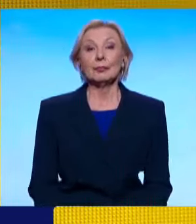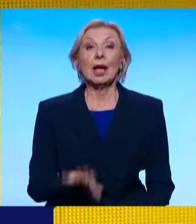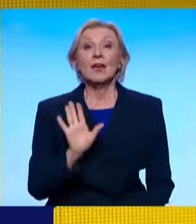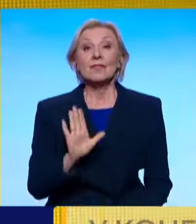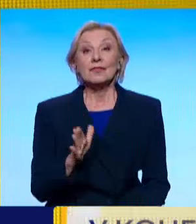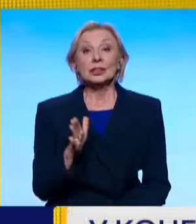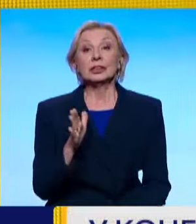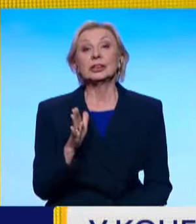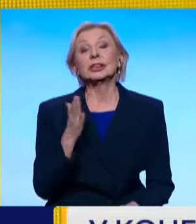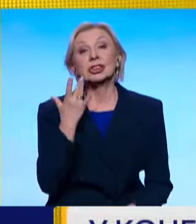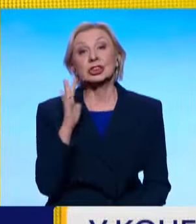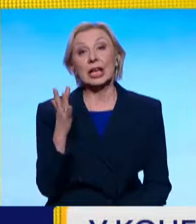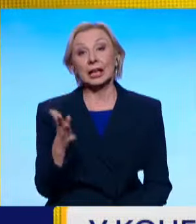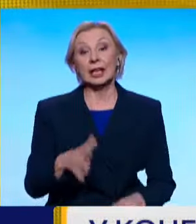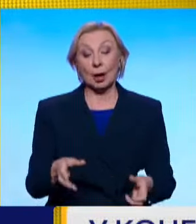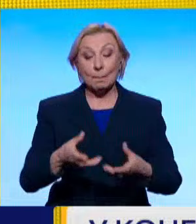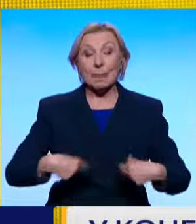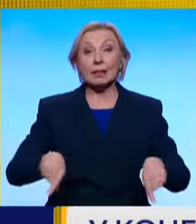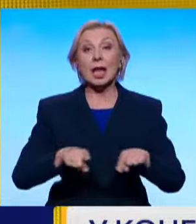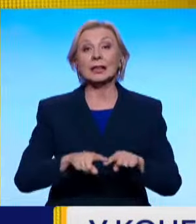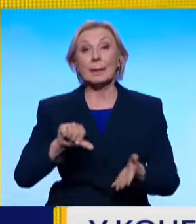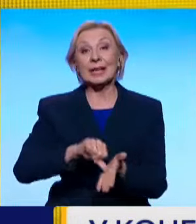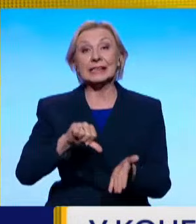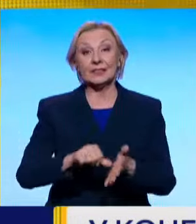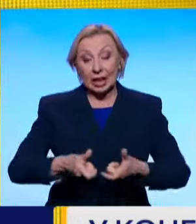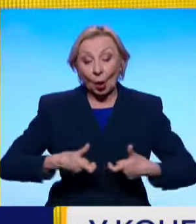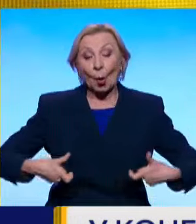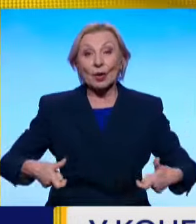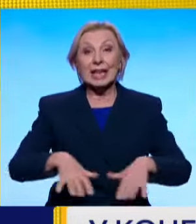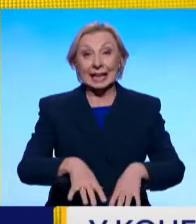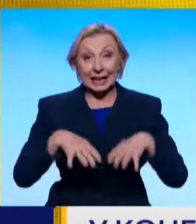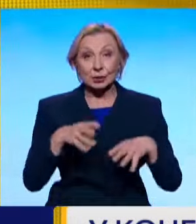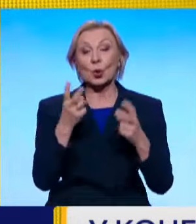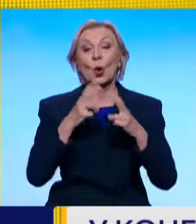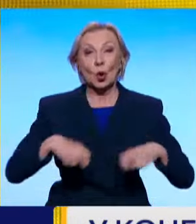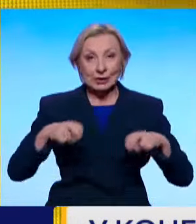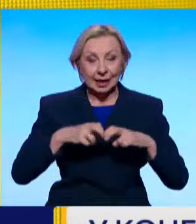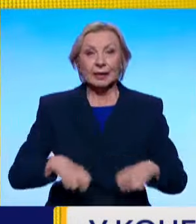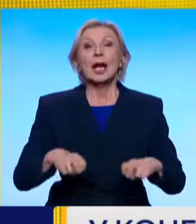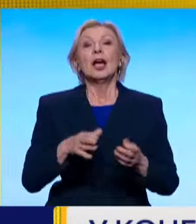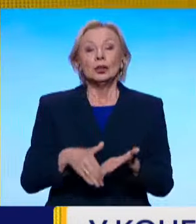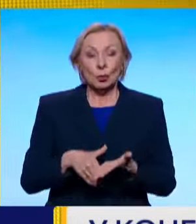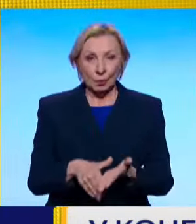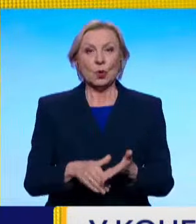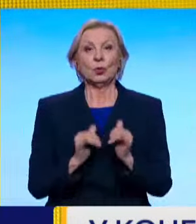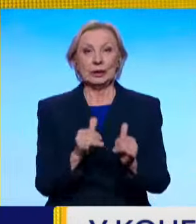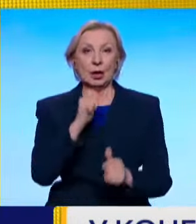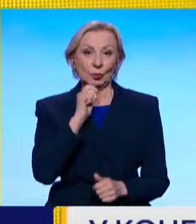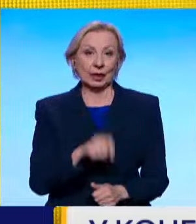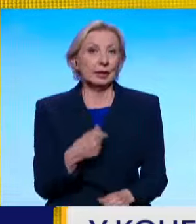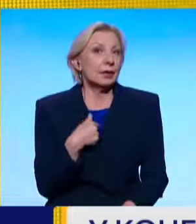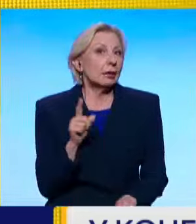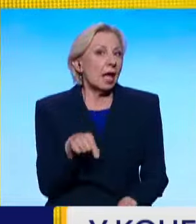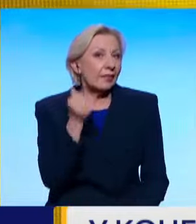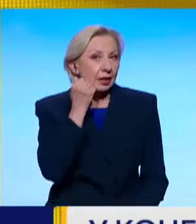У Штатах сьогодні Палата представників Конгресу Сполучених Штатів розглядає нарешті допомогу для України. Я вже навіть